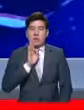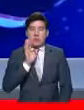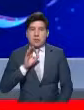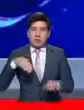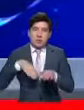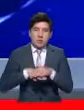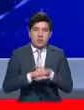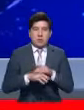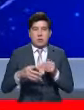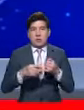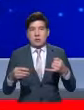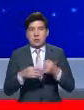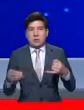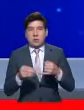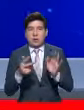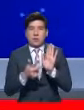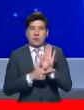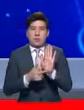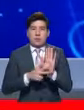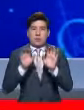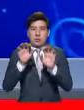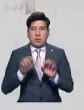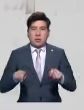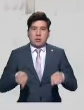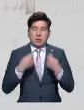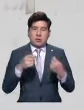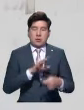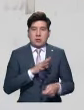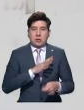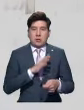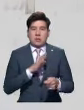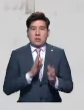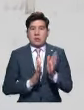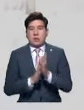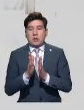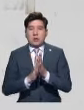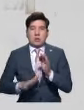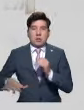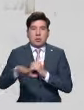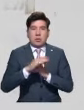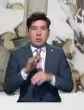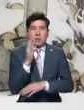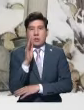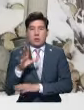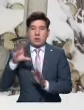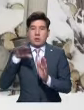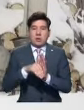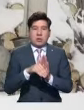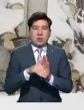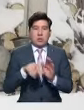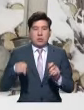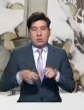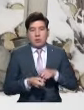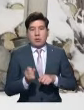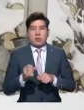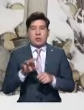анықтады. Облыстың 8 ауданында заң бұзушылық болған. Орман шаруашылықтары мен ауылдық округ әкімдіктері ұңғыма қазып, заңды